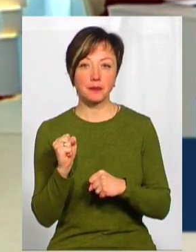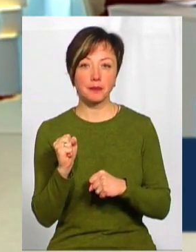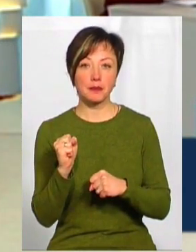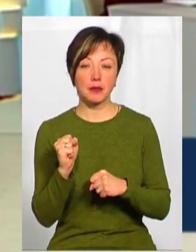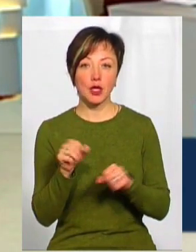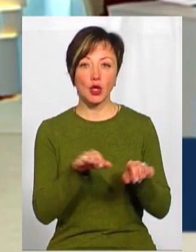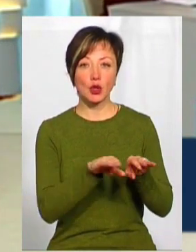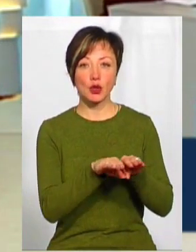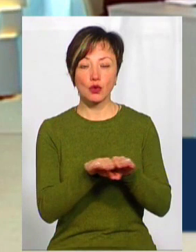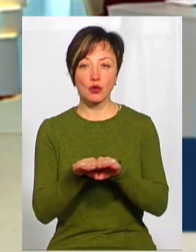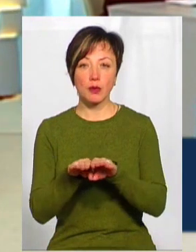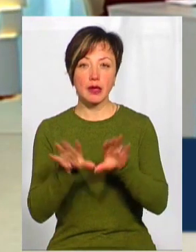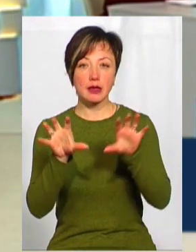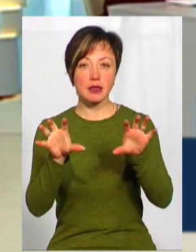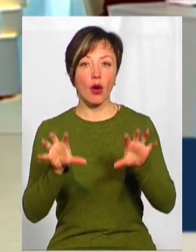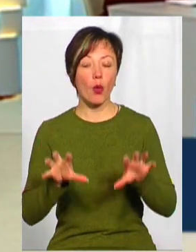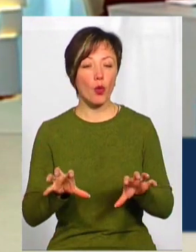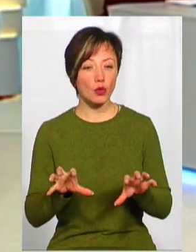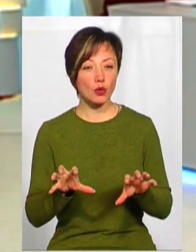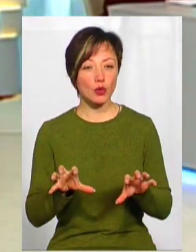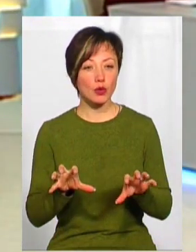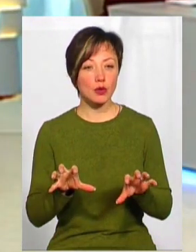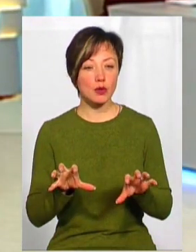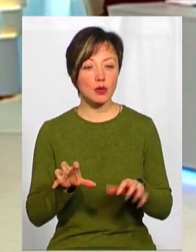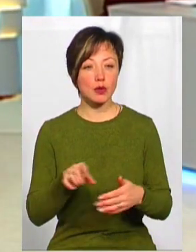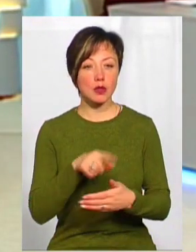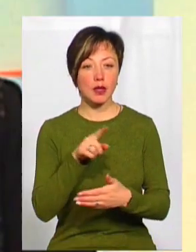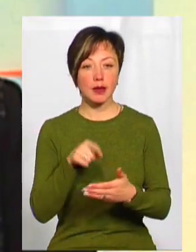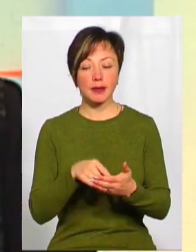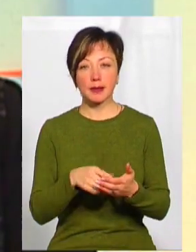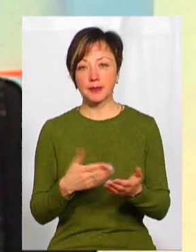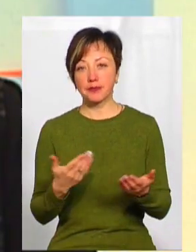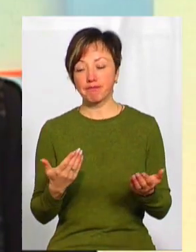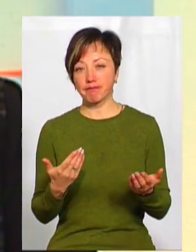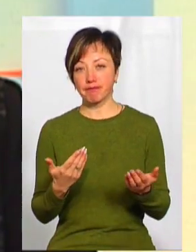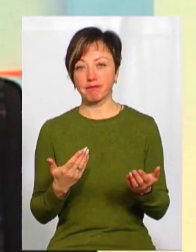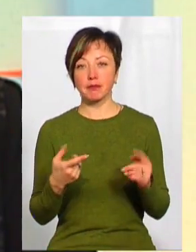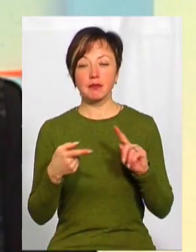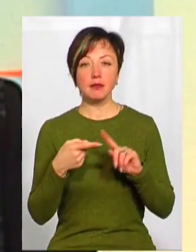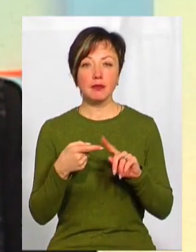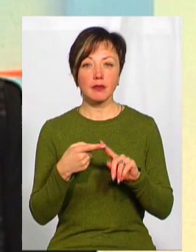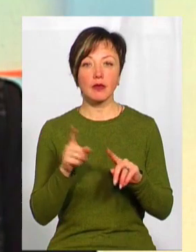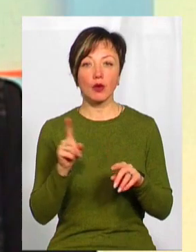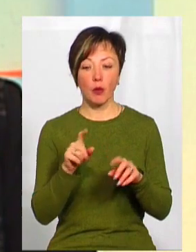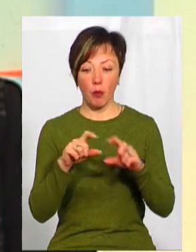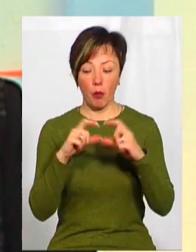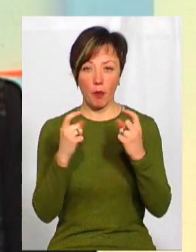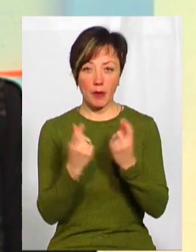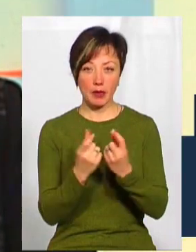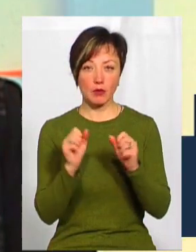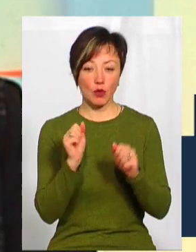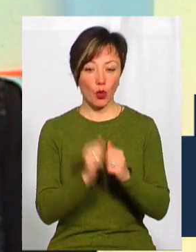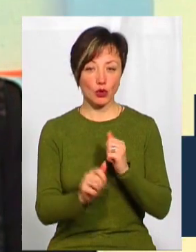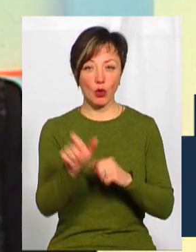на ступені законності? Дивіться, перша ступінь законність яка? От по бірці може